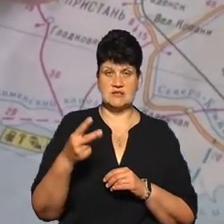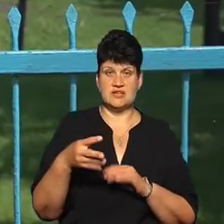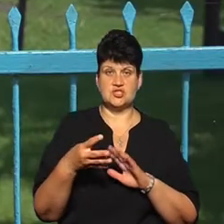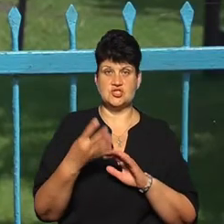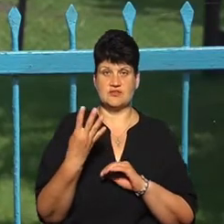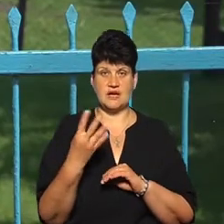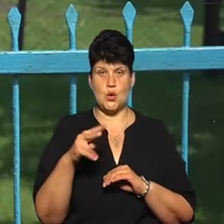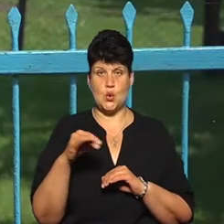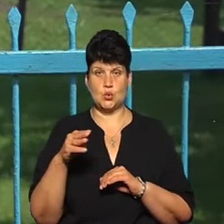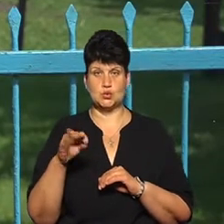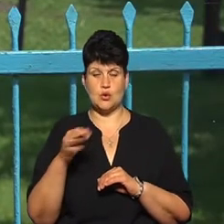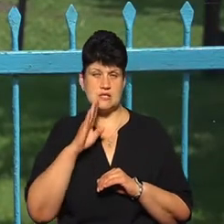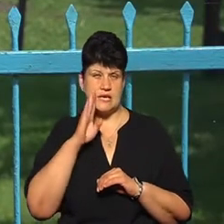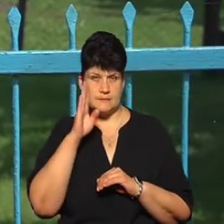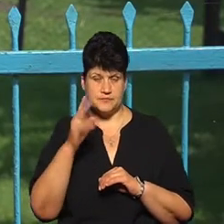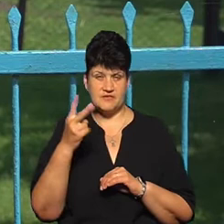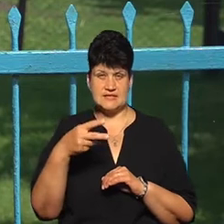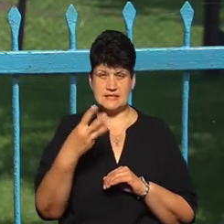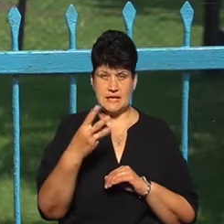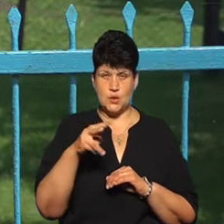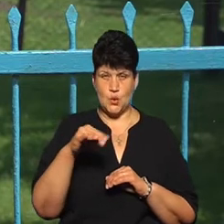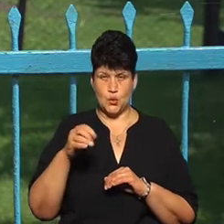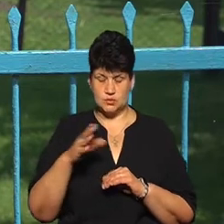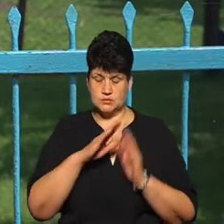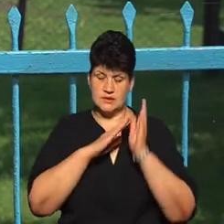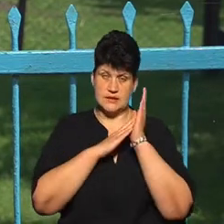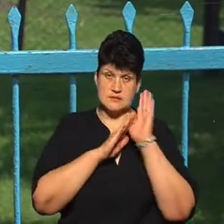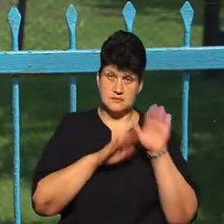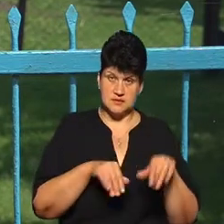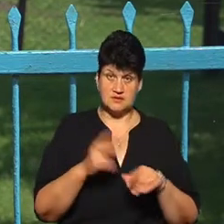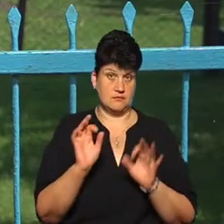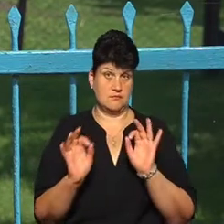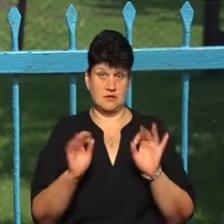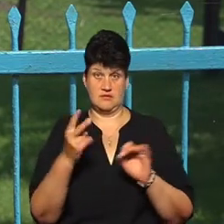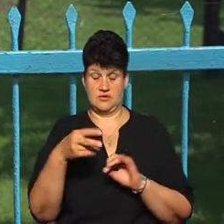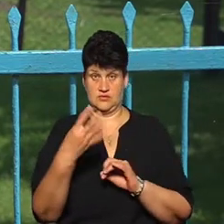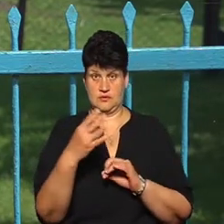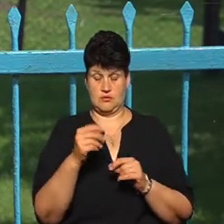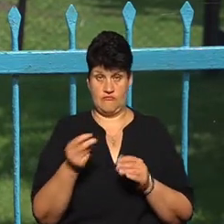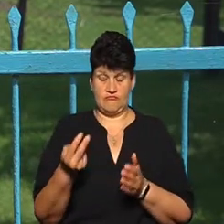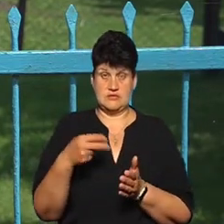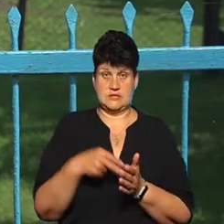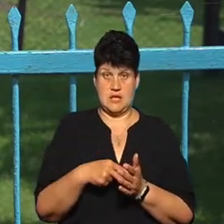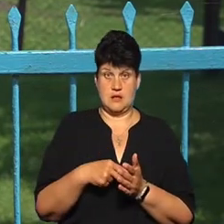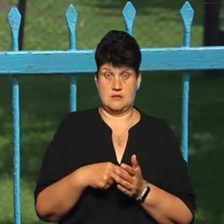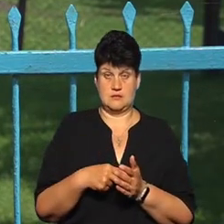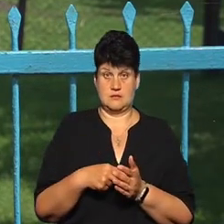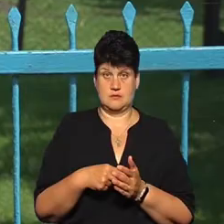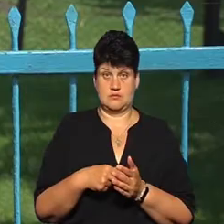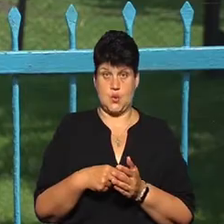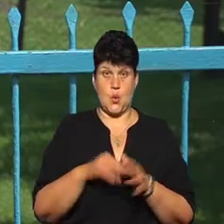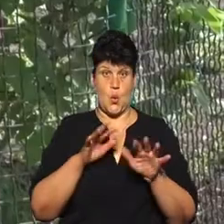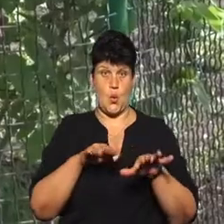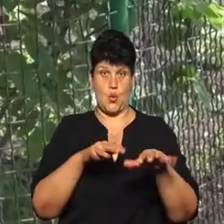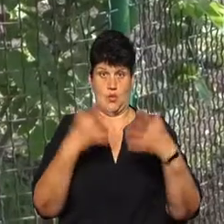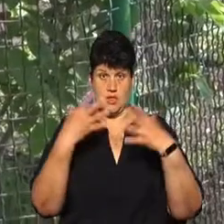лютого. 23 лютого вечором лягли ми. Це нормально, 24-го ми встали, вже нас прийшли, нас колона вже